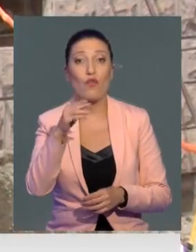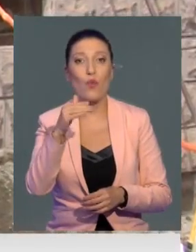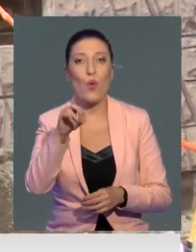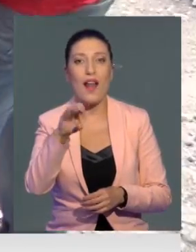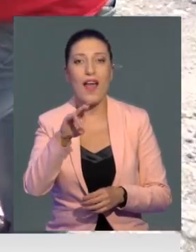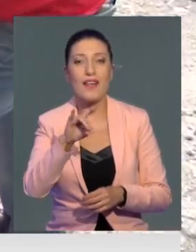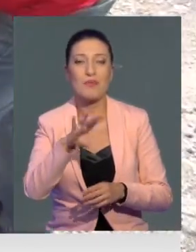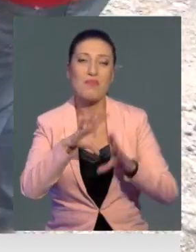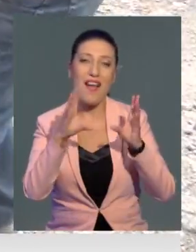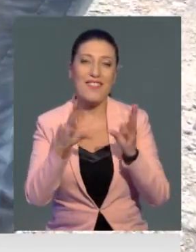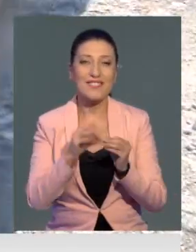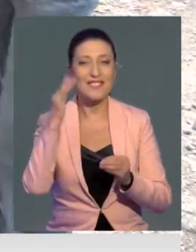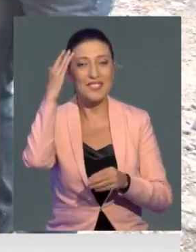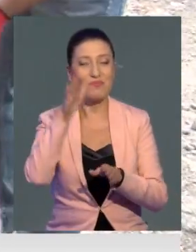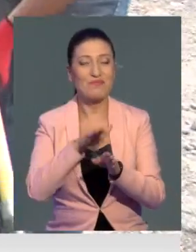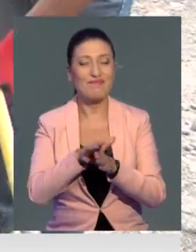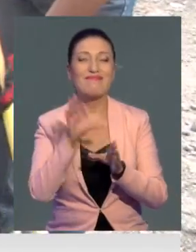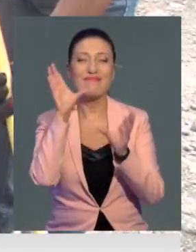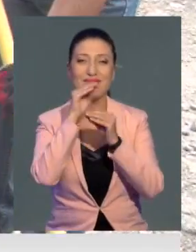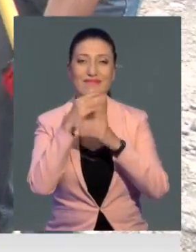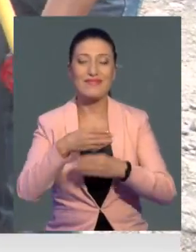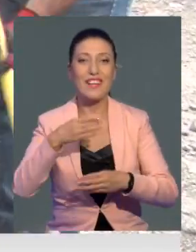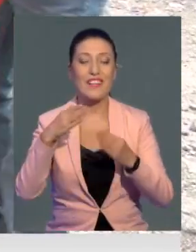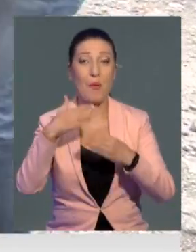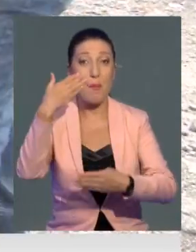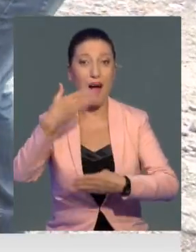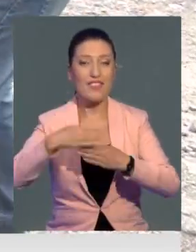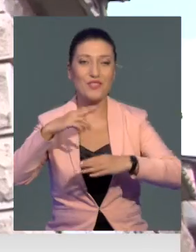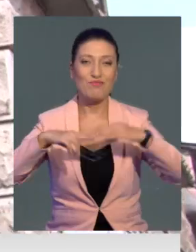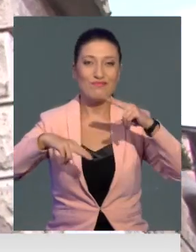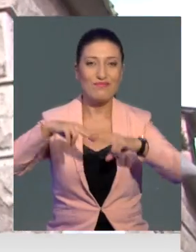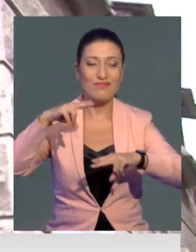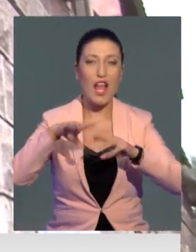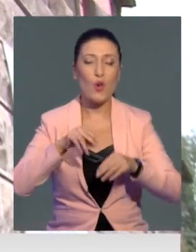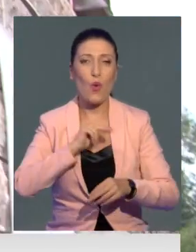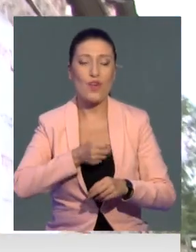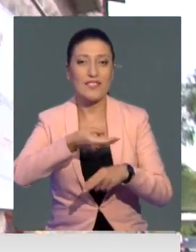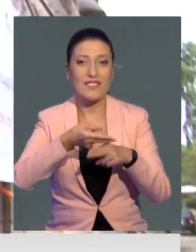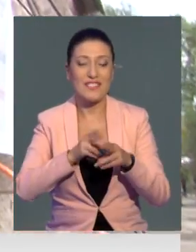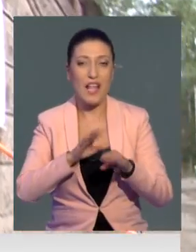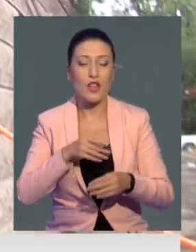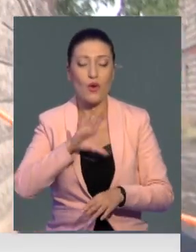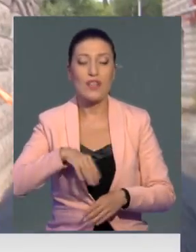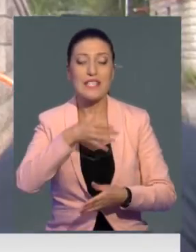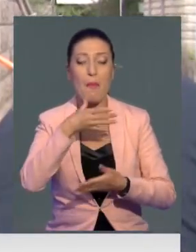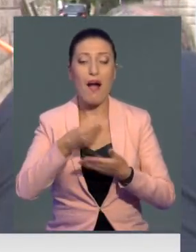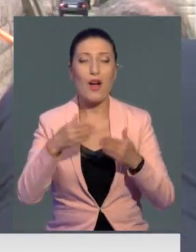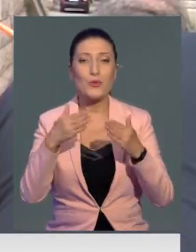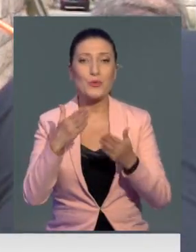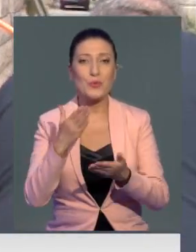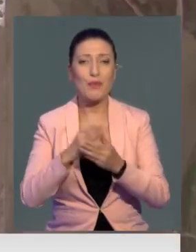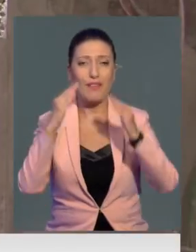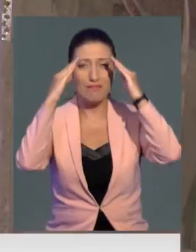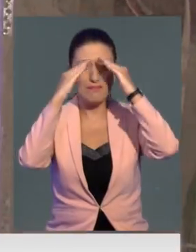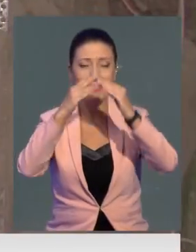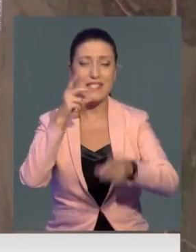իրականություն դարձավ։ Հասցրել են միայն տան պատերը շարել, հետո գործը կիսատեր մնացել։ Վերջապես սեփական տանիքն ունեն, քարե իսկական